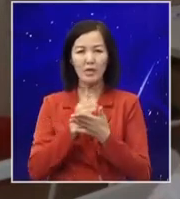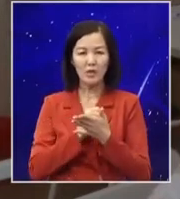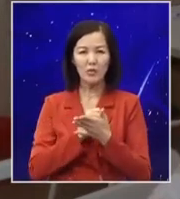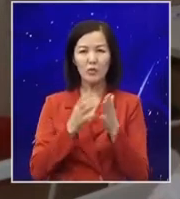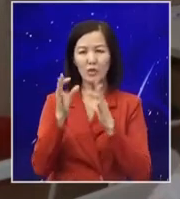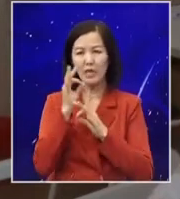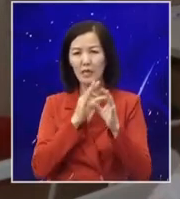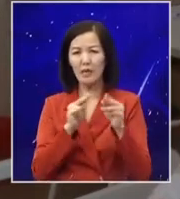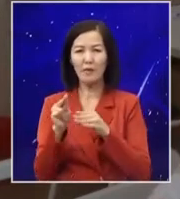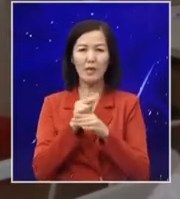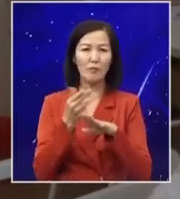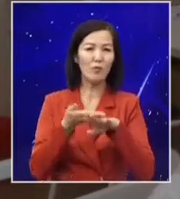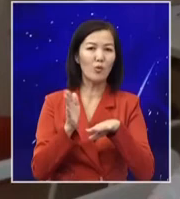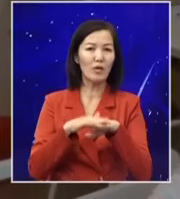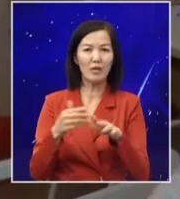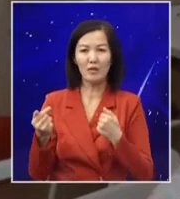бірақ шамамыз келгенше